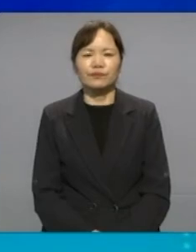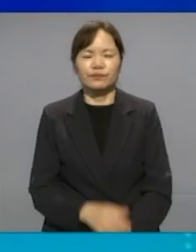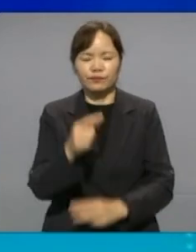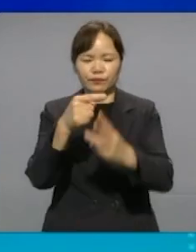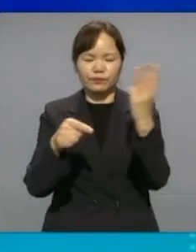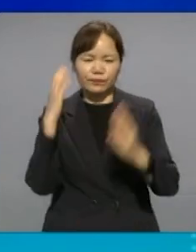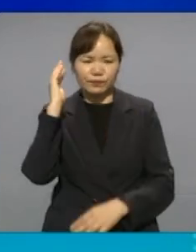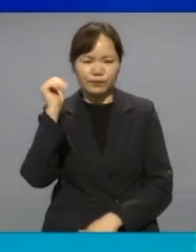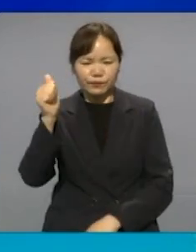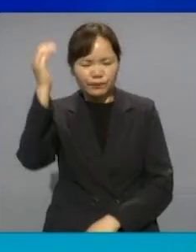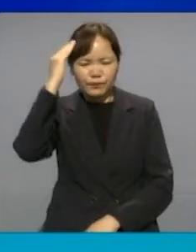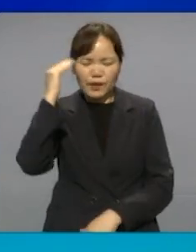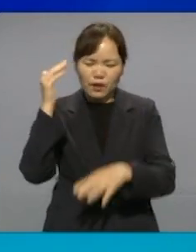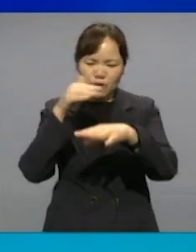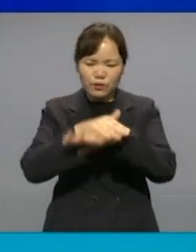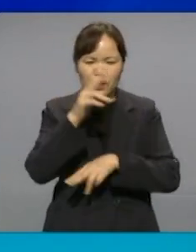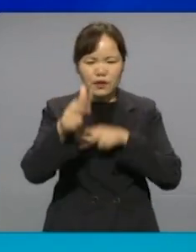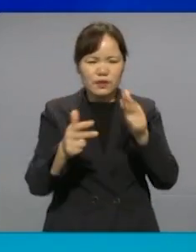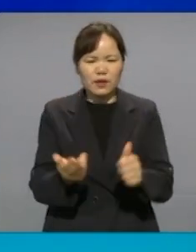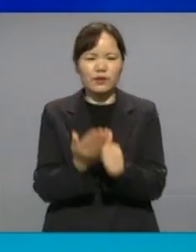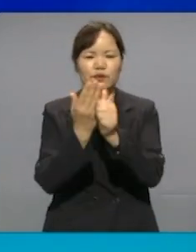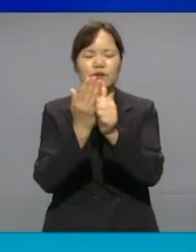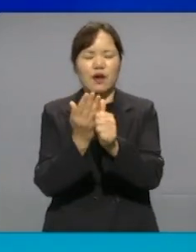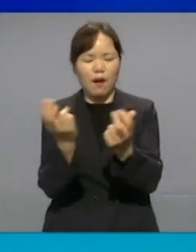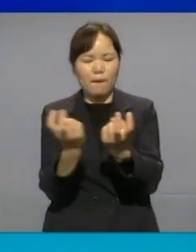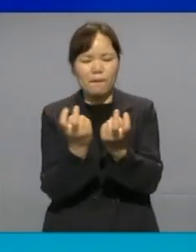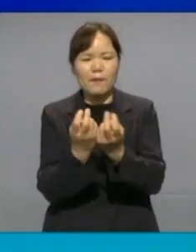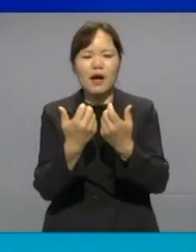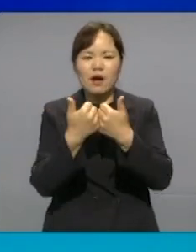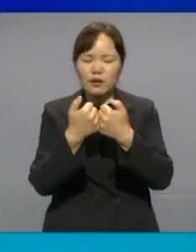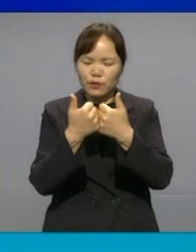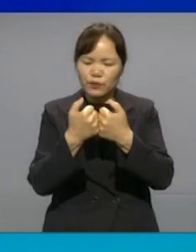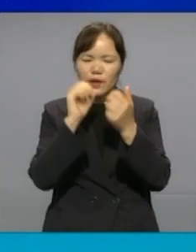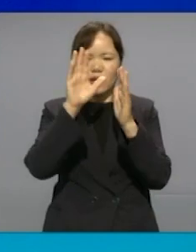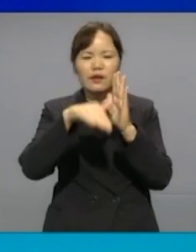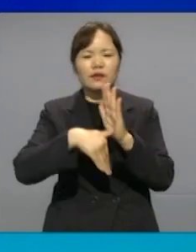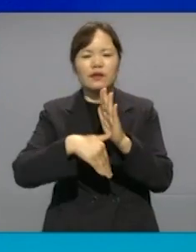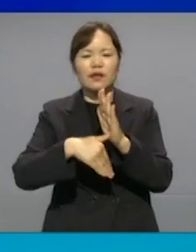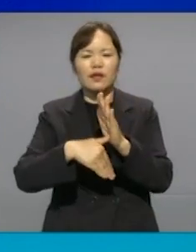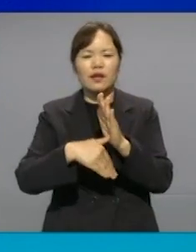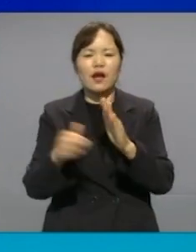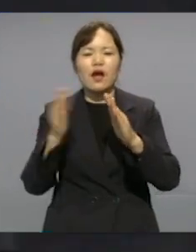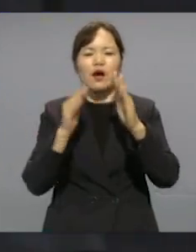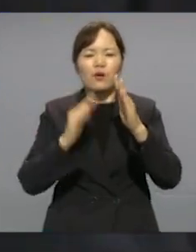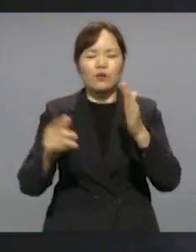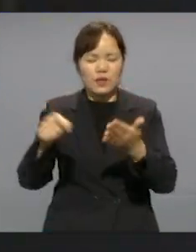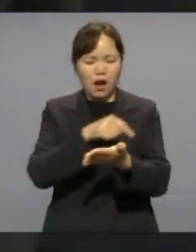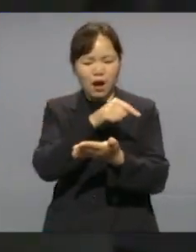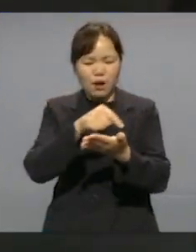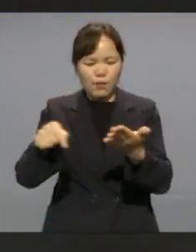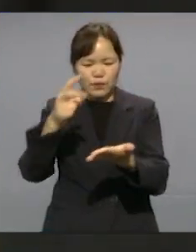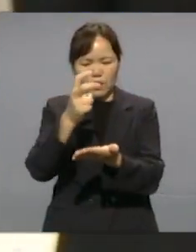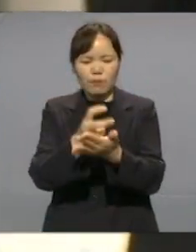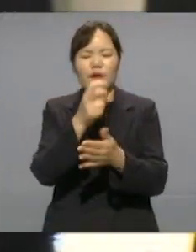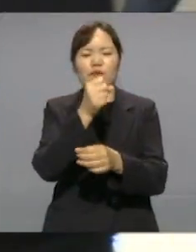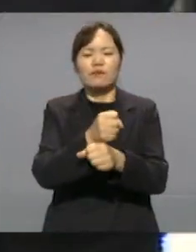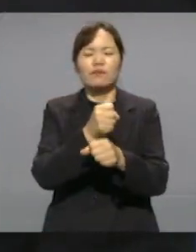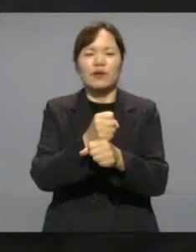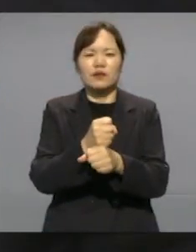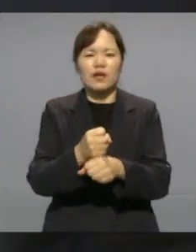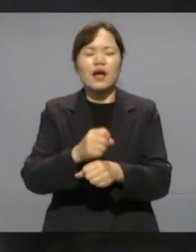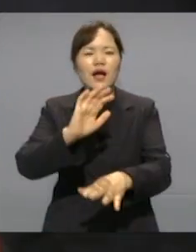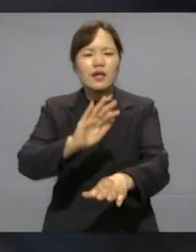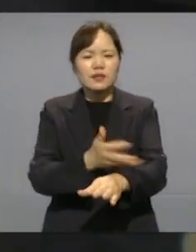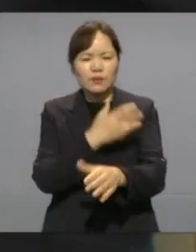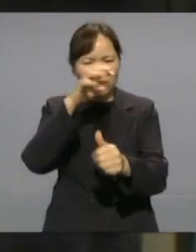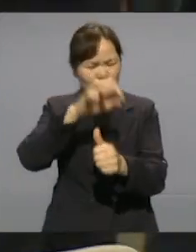윤석열 대통령이 한국형 클러스터 육성 방안을 논의한 자리에서 공정한 보상 체계를 법제화하고 불합리한